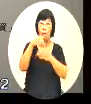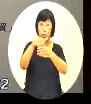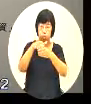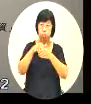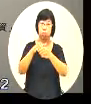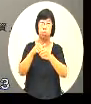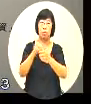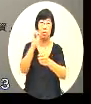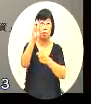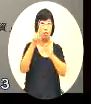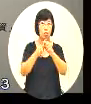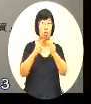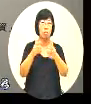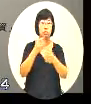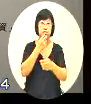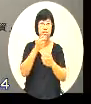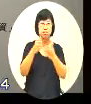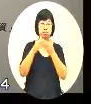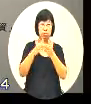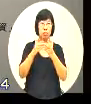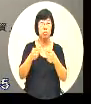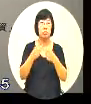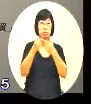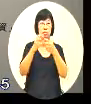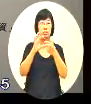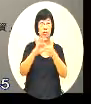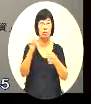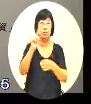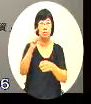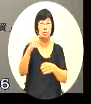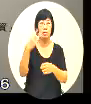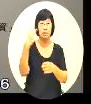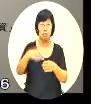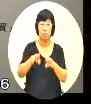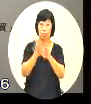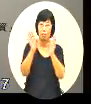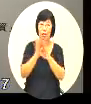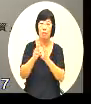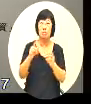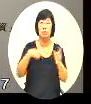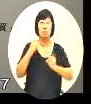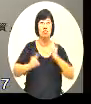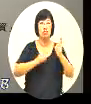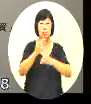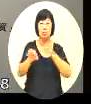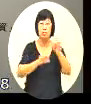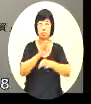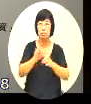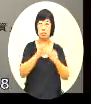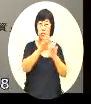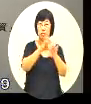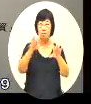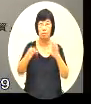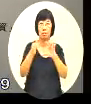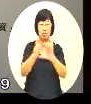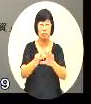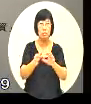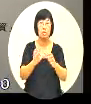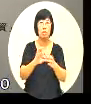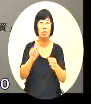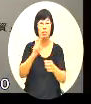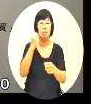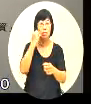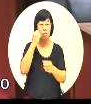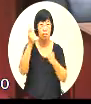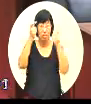要。第一个叫做什么，叫做重启自由经济示范区，经济的大红包。事实上我们也知道高雄这几年产业一